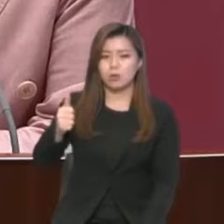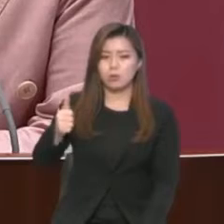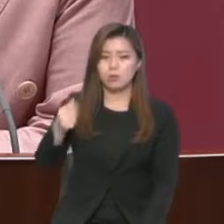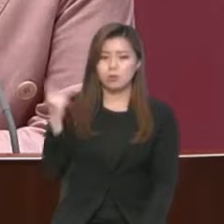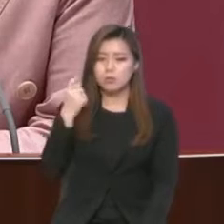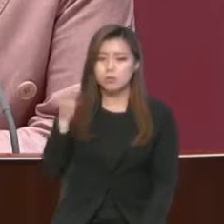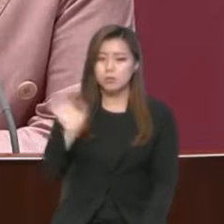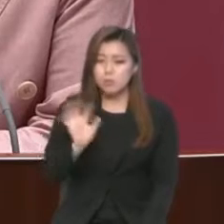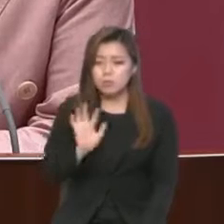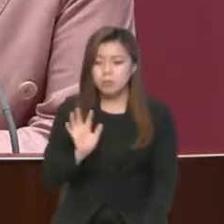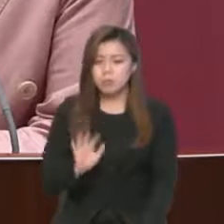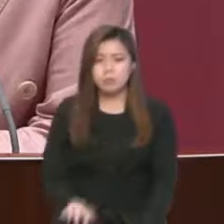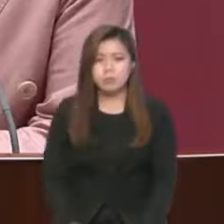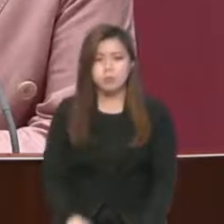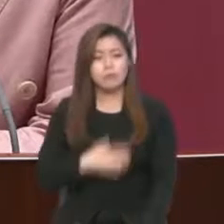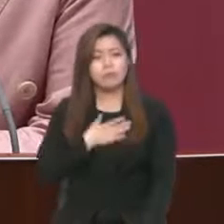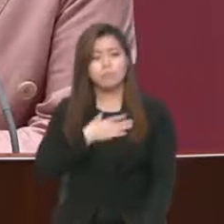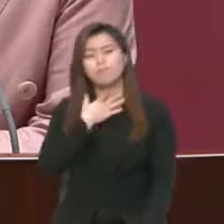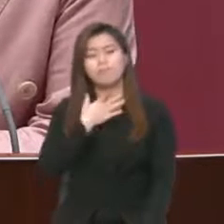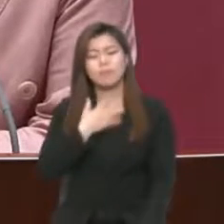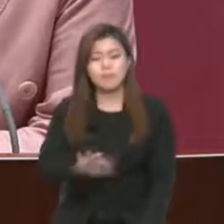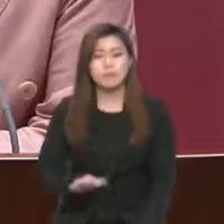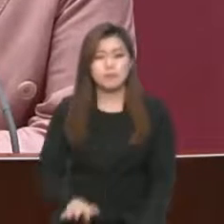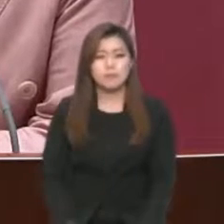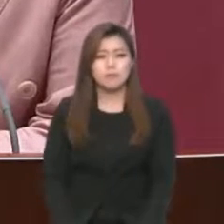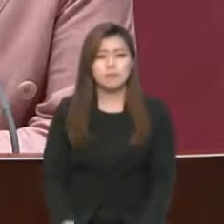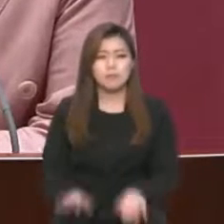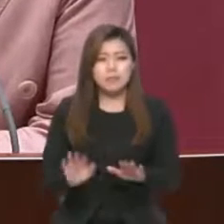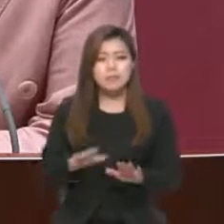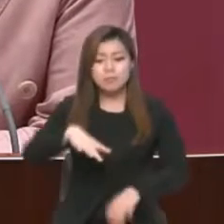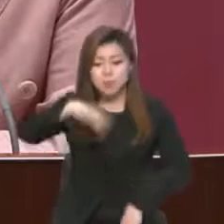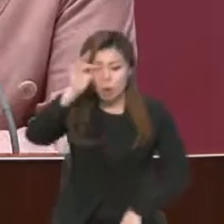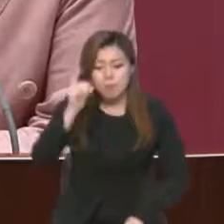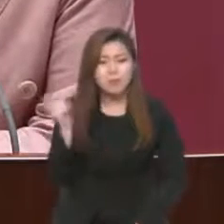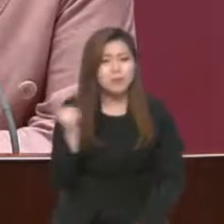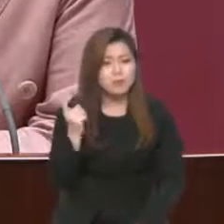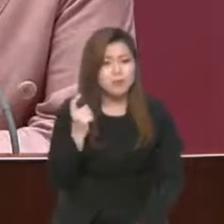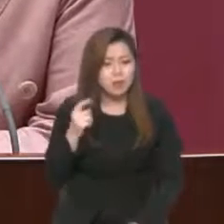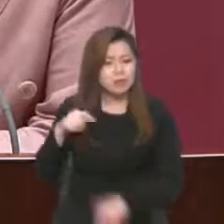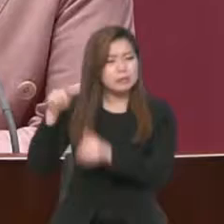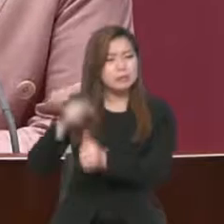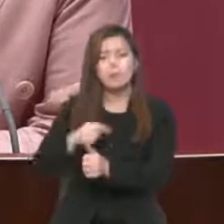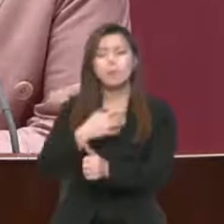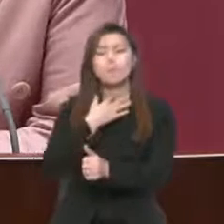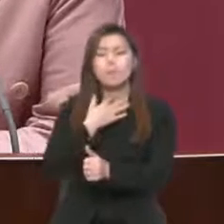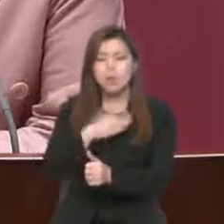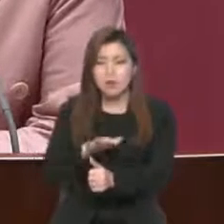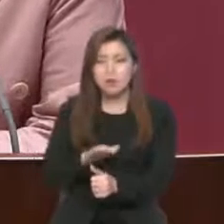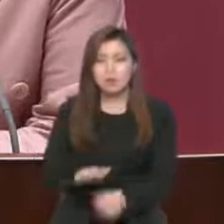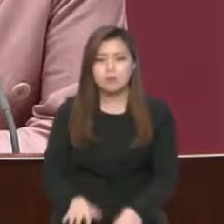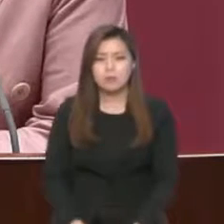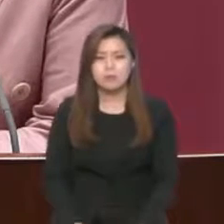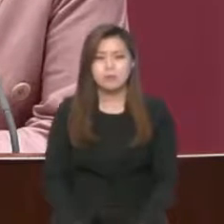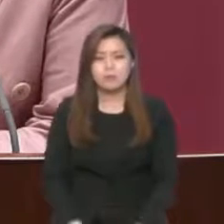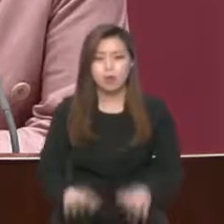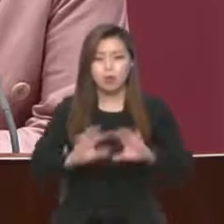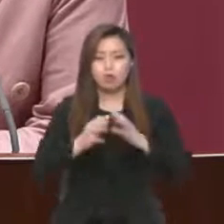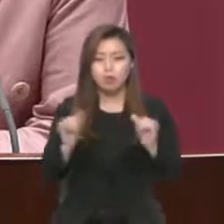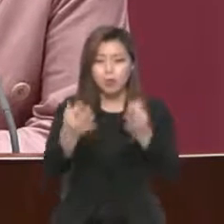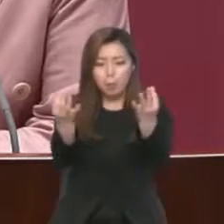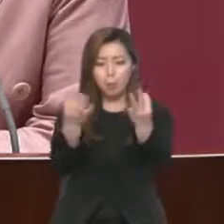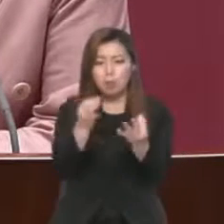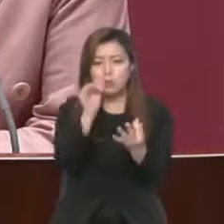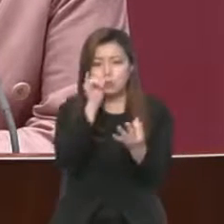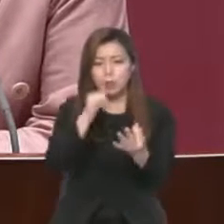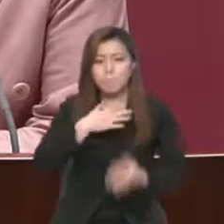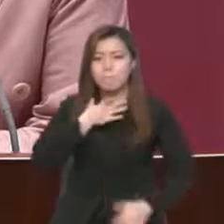바가 없으세요? 들은 바가 없고요. 지금 의원님 통해서 듣습니다. 예. 네. 지시한 바 전혀 없으십니까? 지시한 바 없습니다. 국민들이 보고 있습니다.